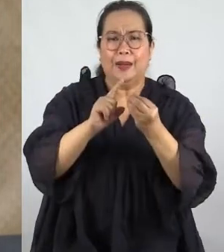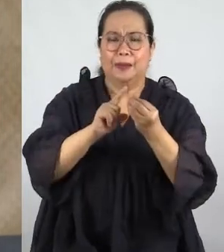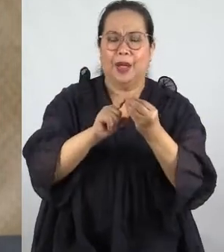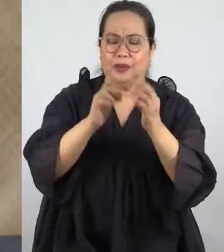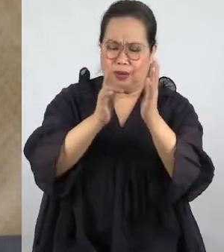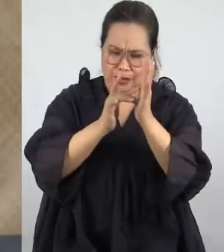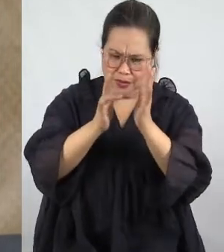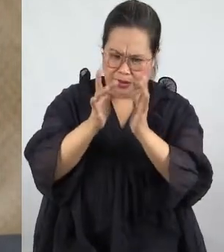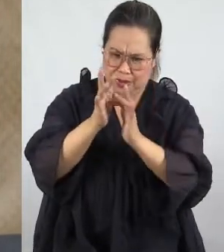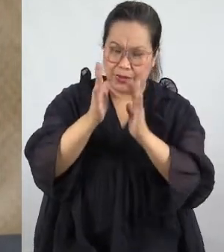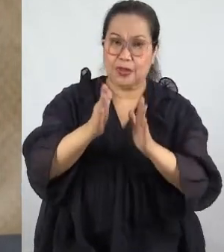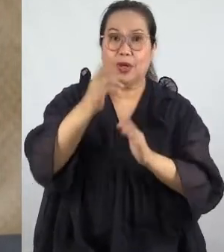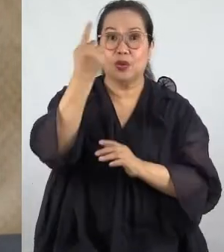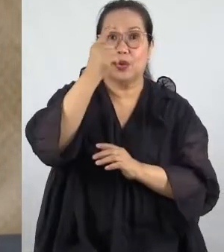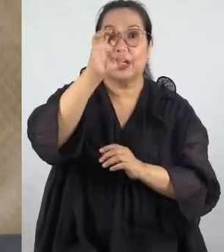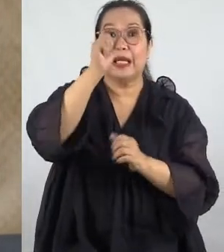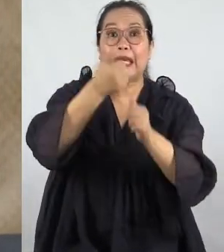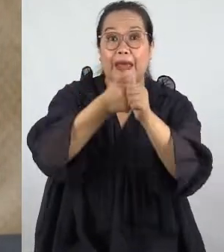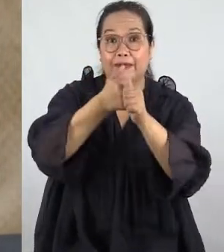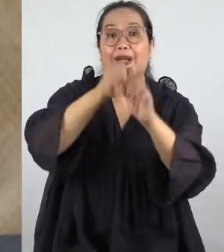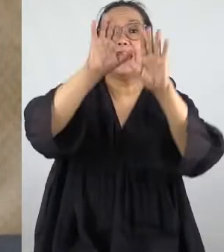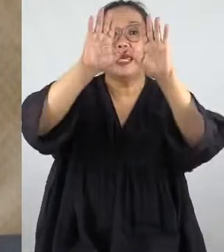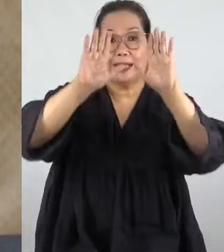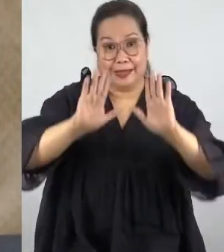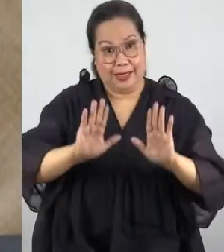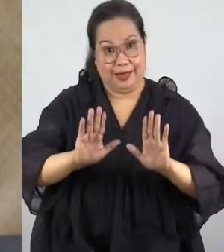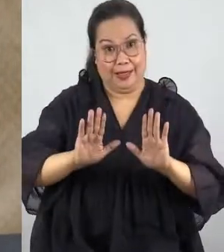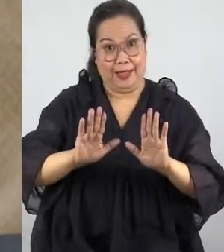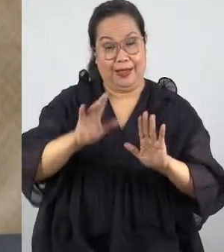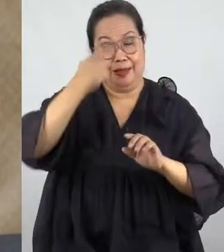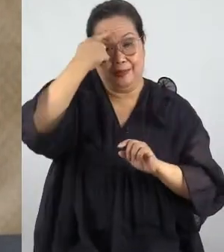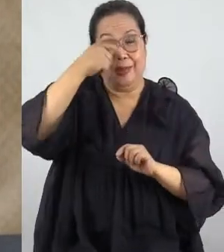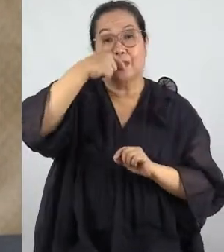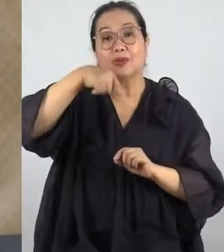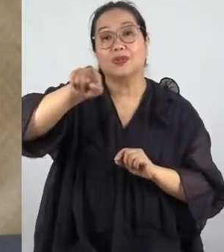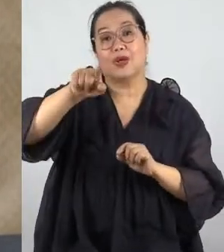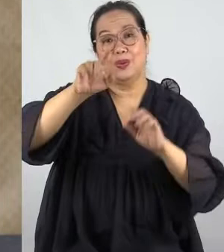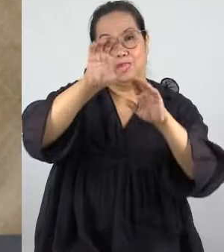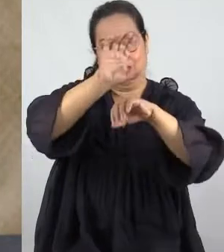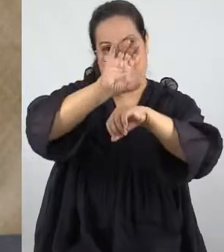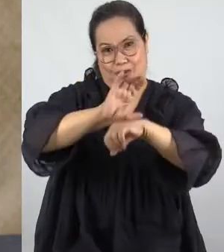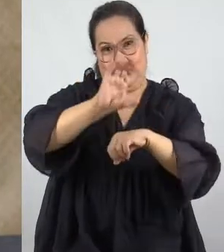po sila pagka-araw ng linggo sapagkat sila ay nagpupunta sa sambahan.